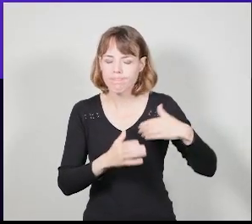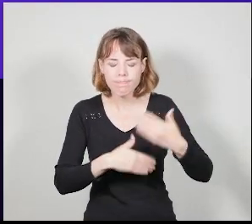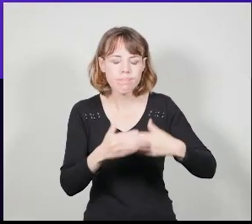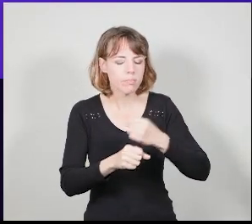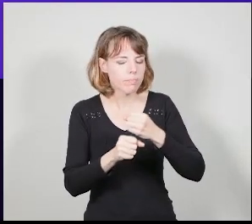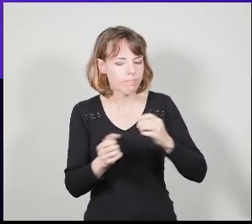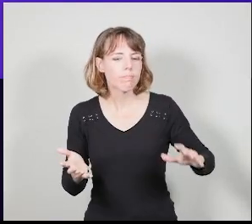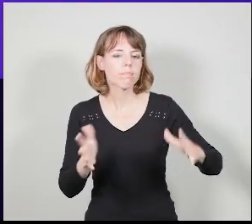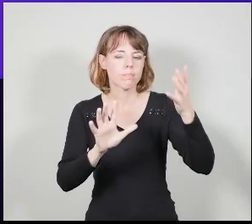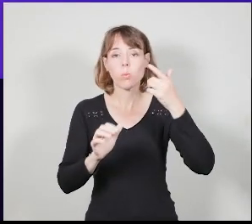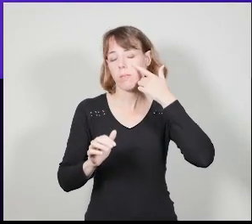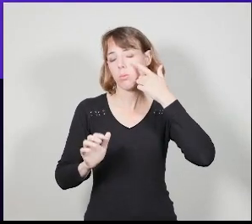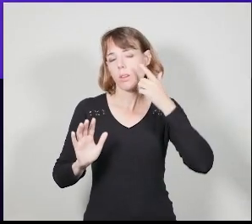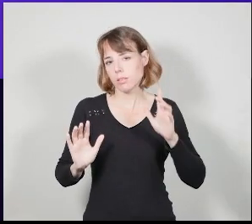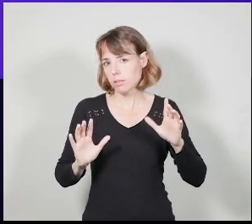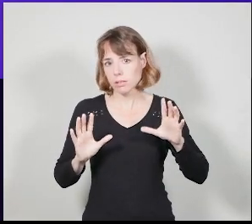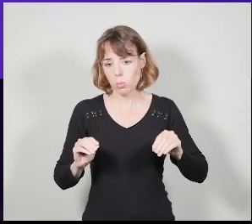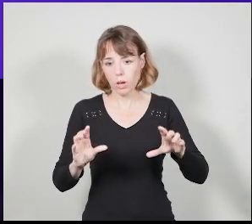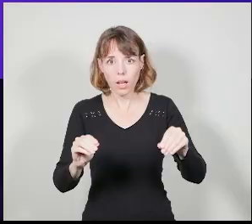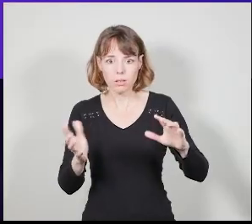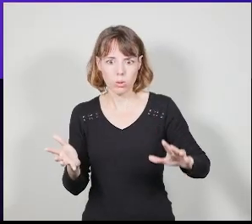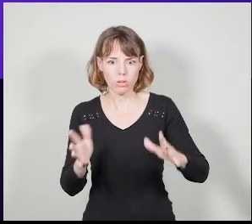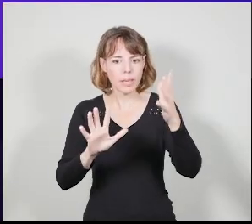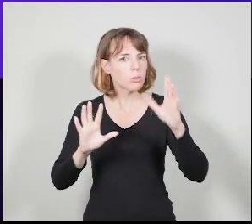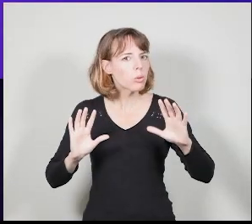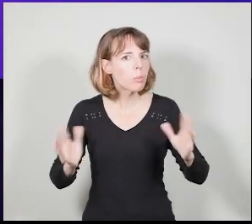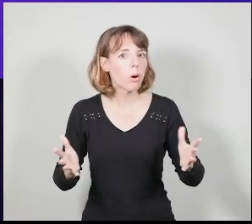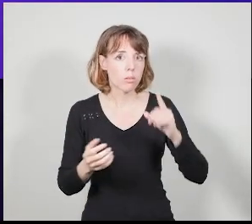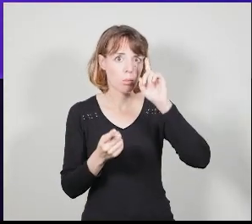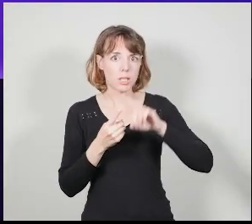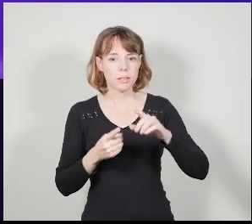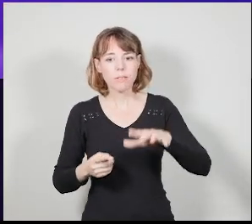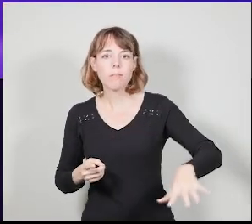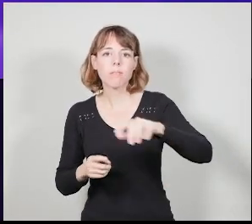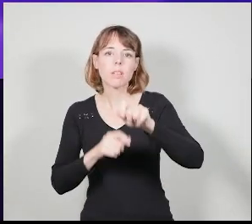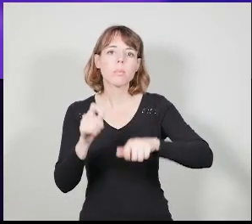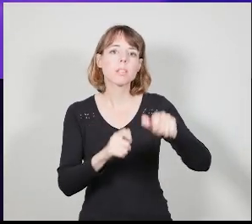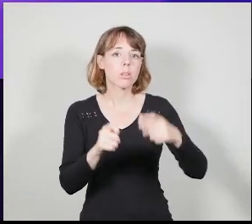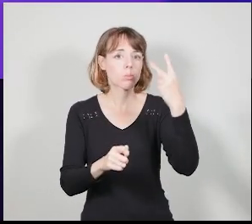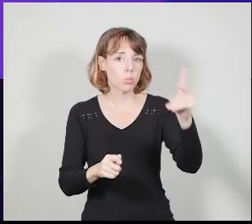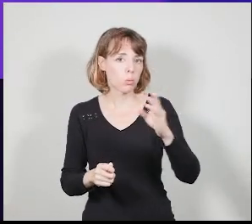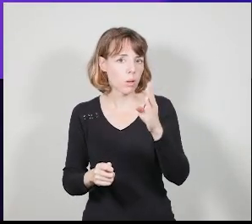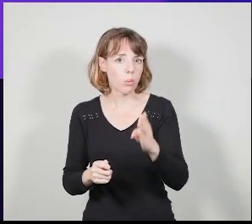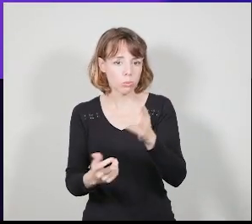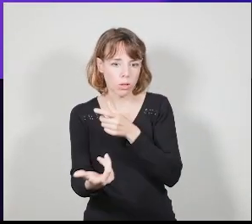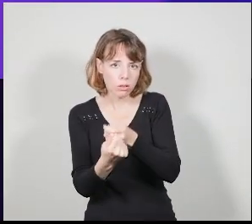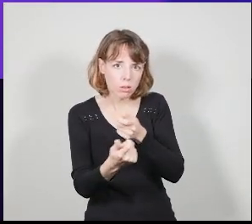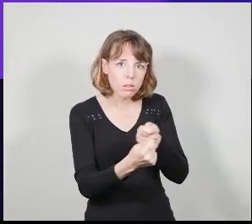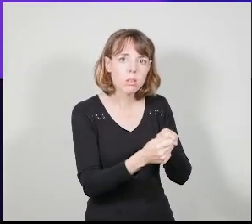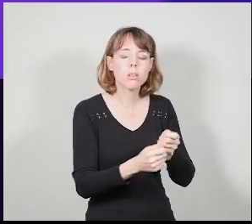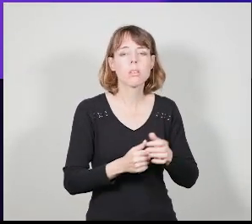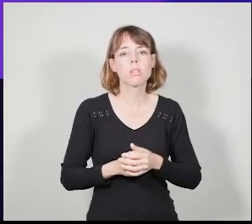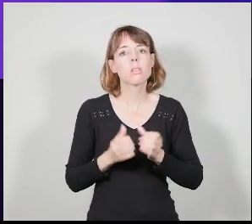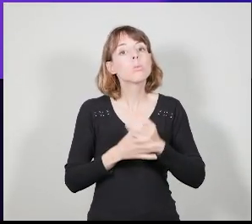ces chemins peuvent s'ouvrir de cette transformation pour mieux répondre aux besoins des personnes, pour trouver de nouveaux cadres d'engagement pour